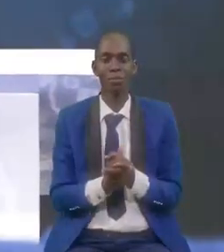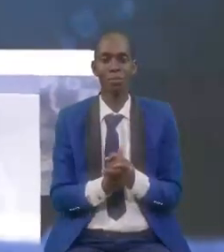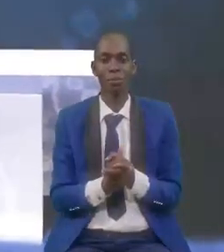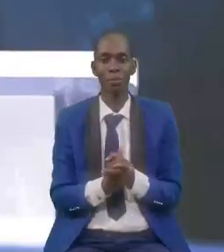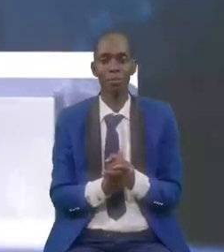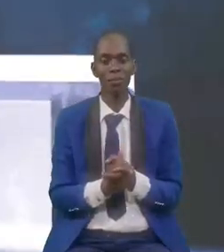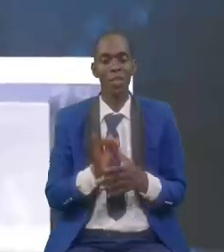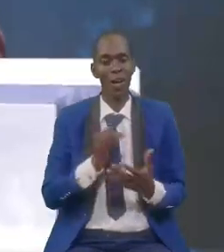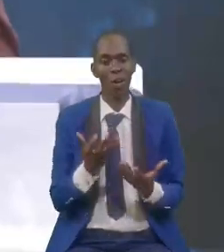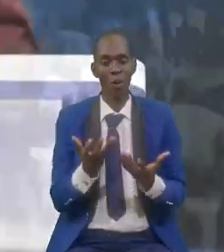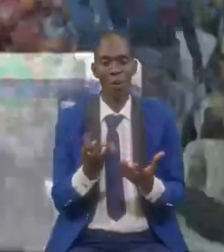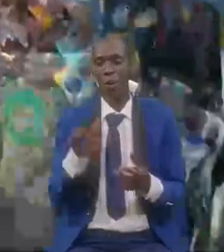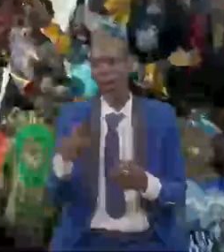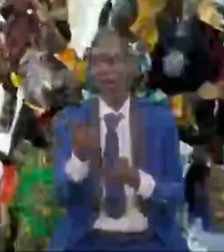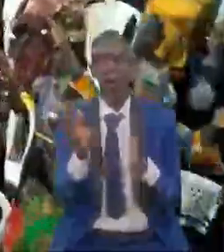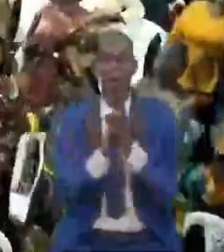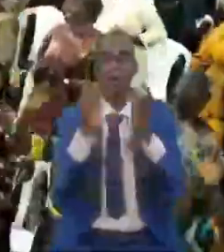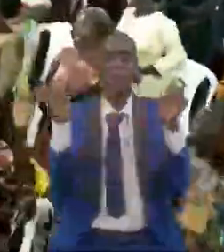Un autre alléluia.